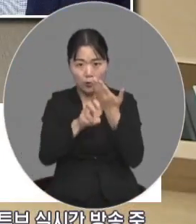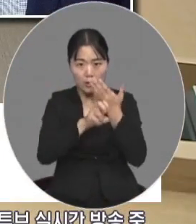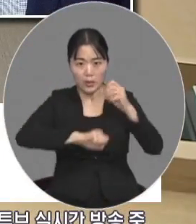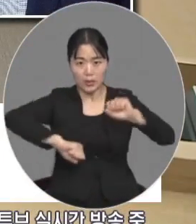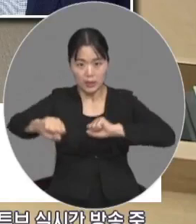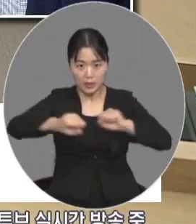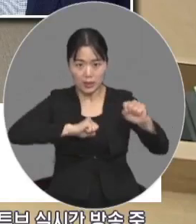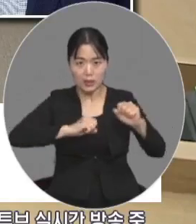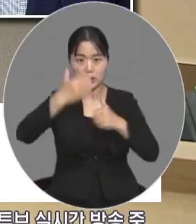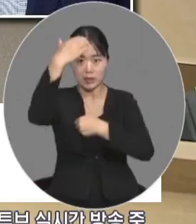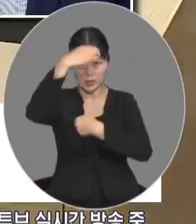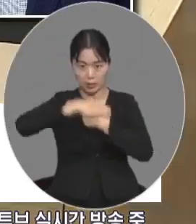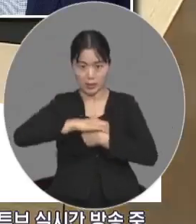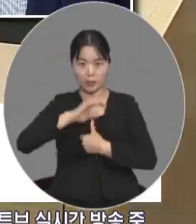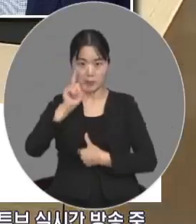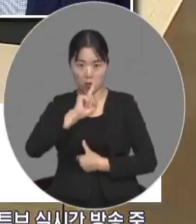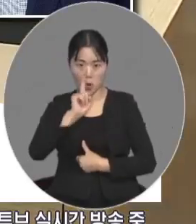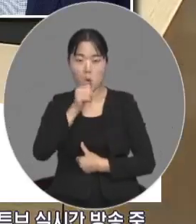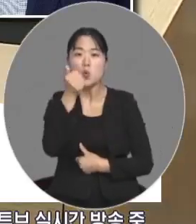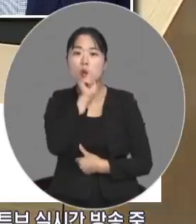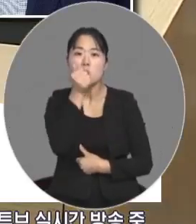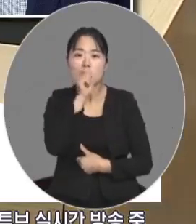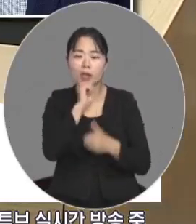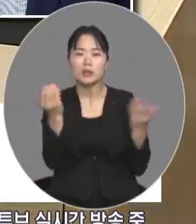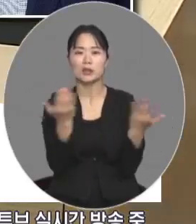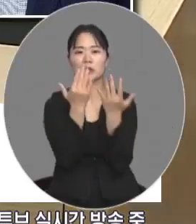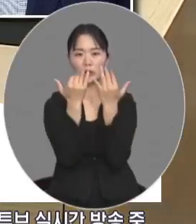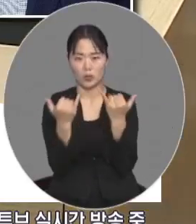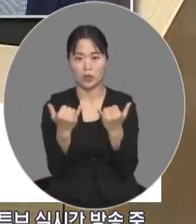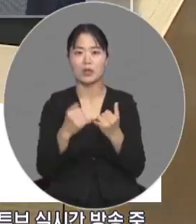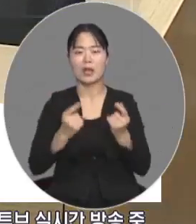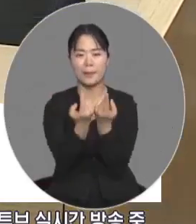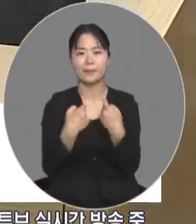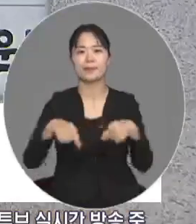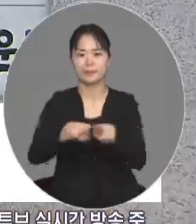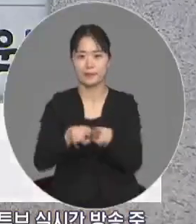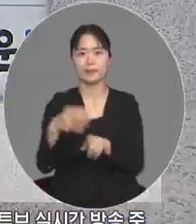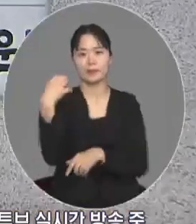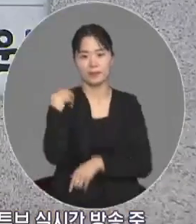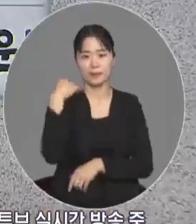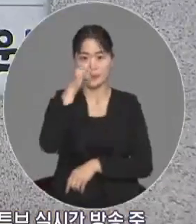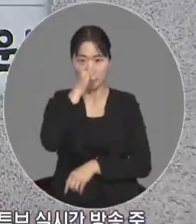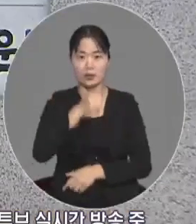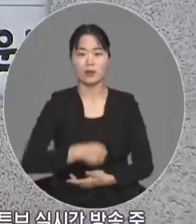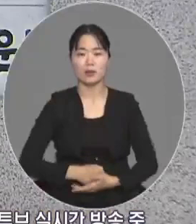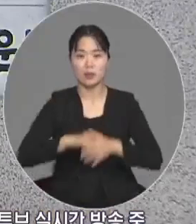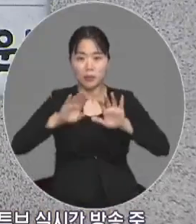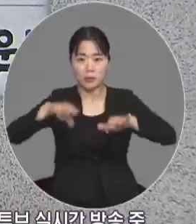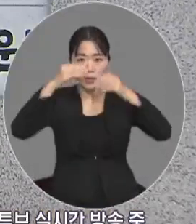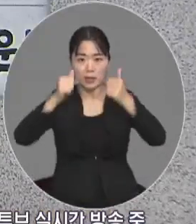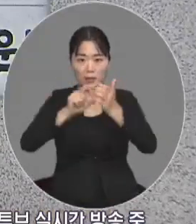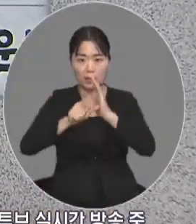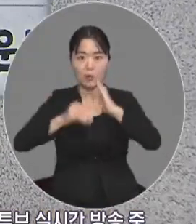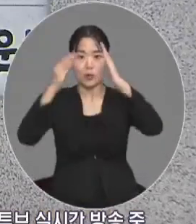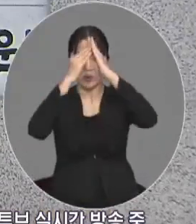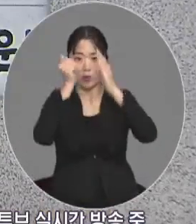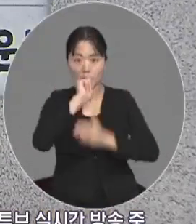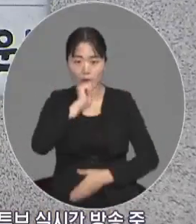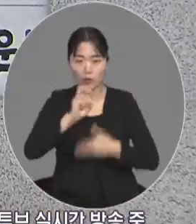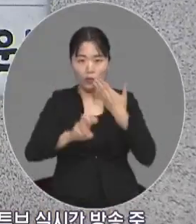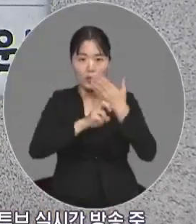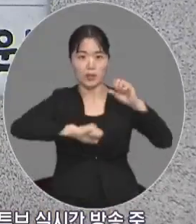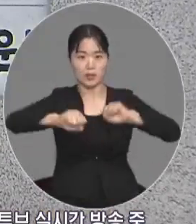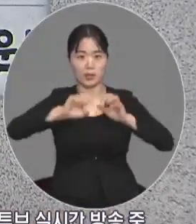책임은 토지 매매를 권유한 직원들도 함께 진다는 것. 이번 판결은 부동산 업체의